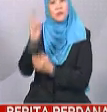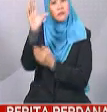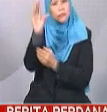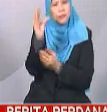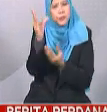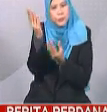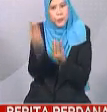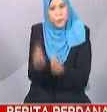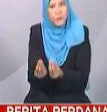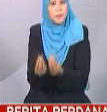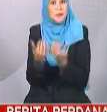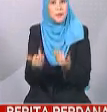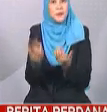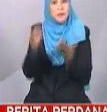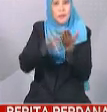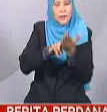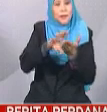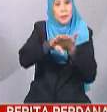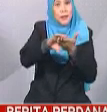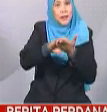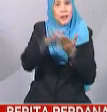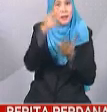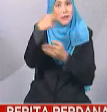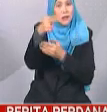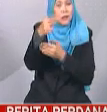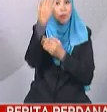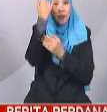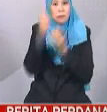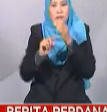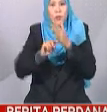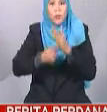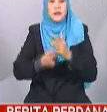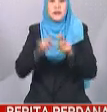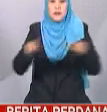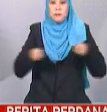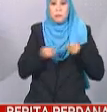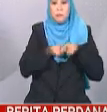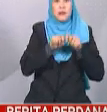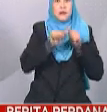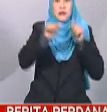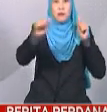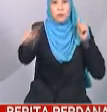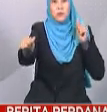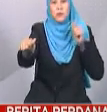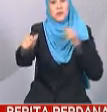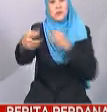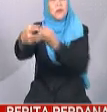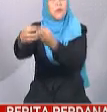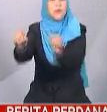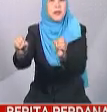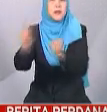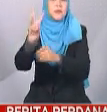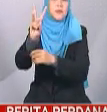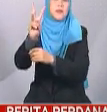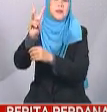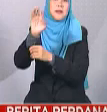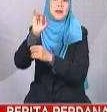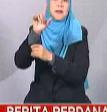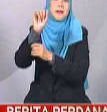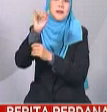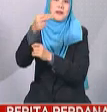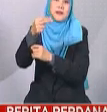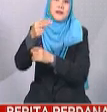rendah yang berkasta bagi mendapatkan kain jauh berpunca daripada masalah lokasi mereka yang jauh dari pejabat wilayah